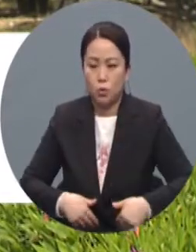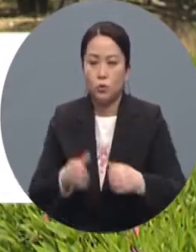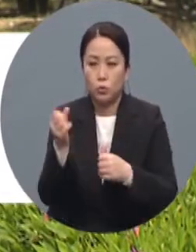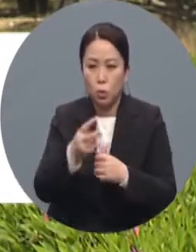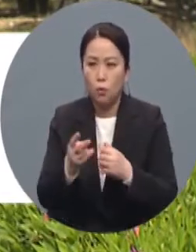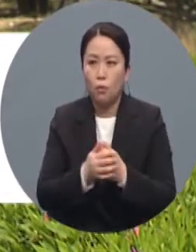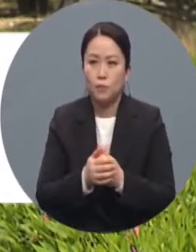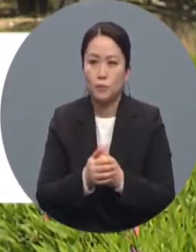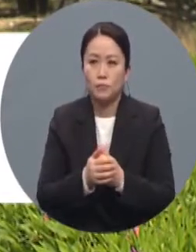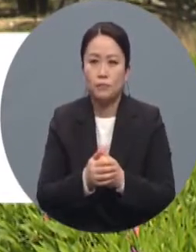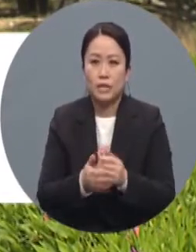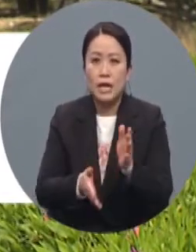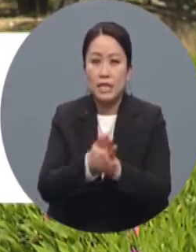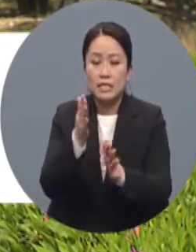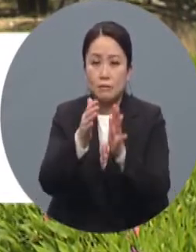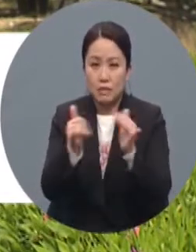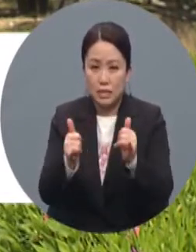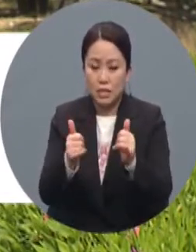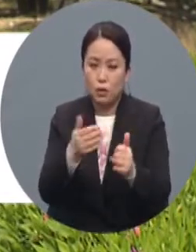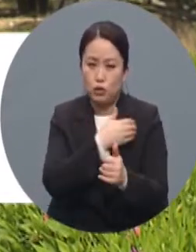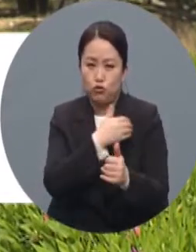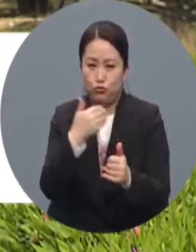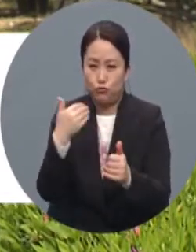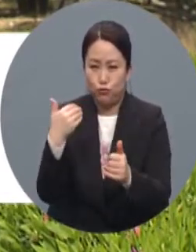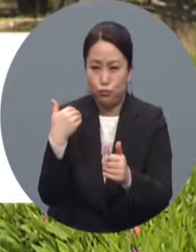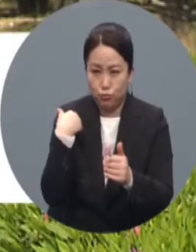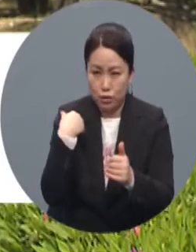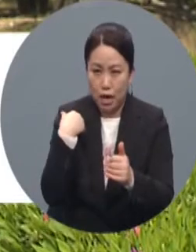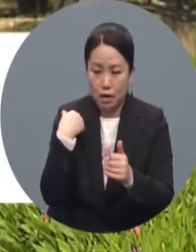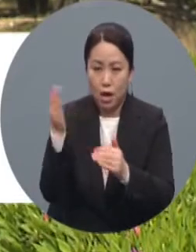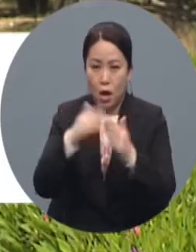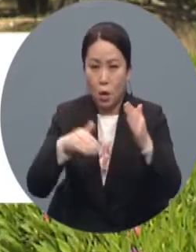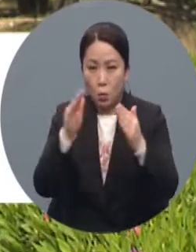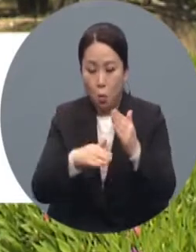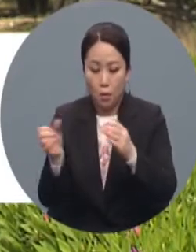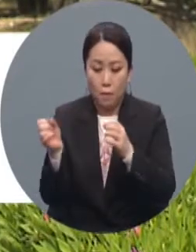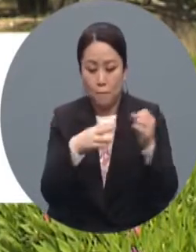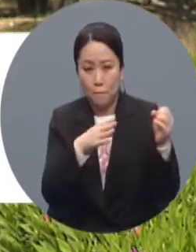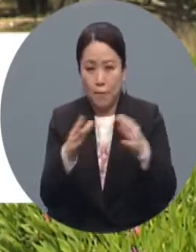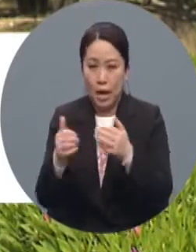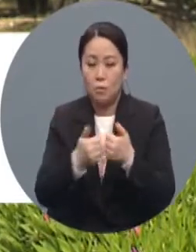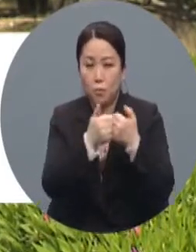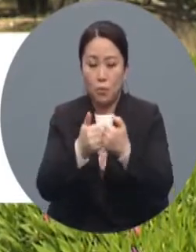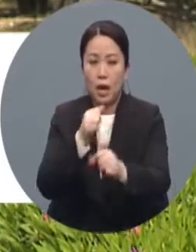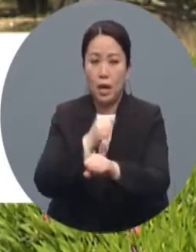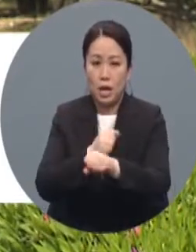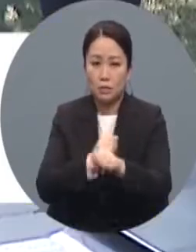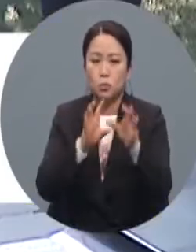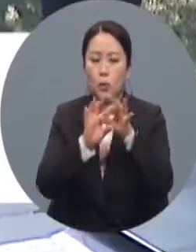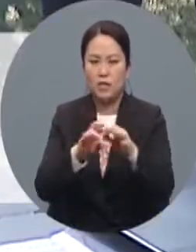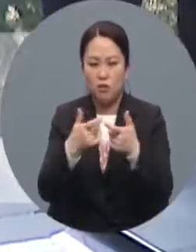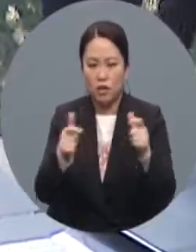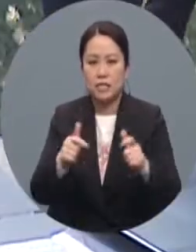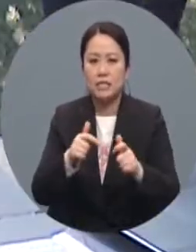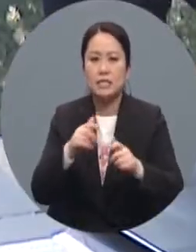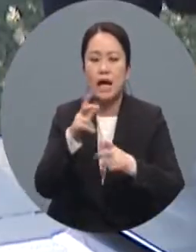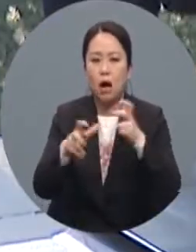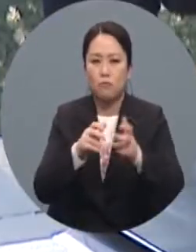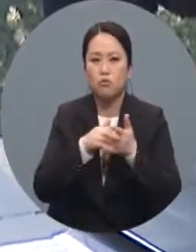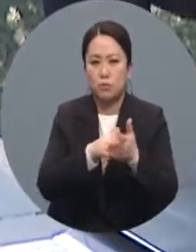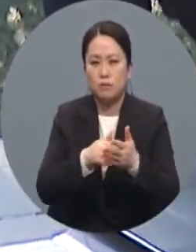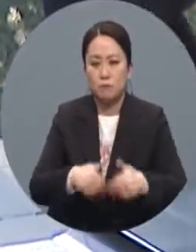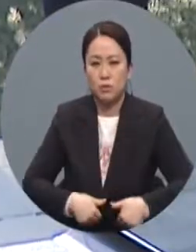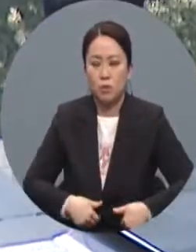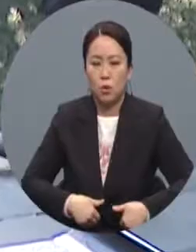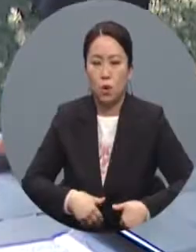또한 시민들과의 충분한 공론화 과정을 통해서 이제 각종 사업들 추진해야. 당장